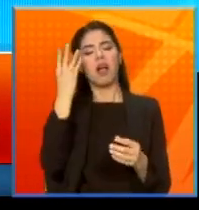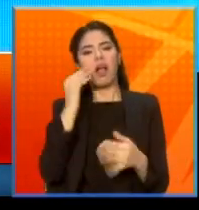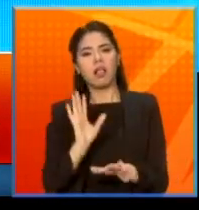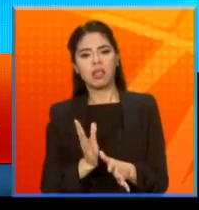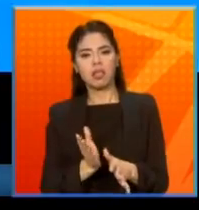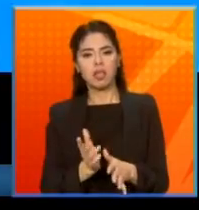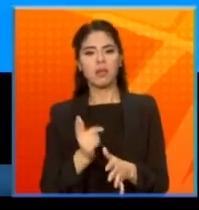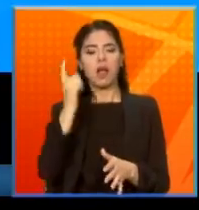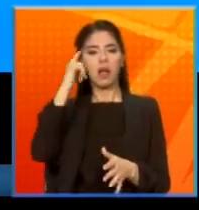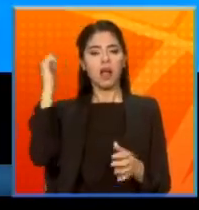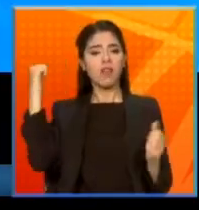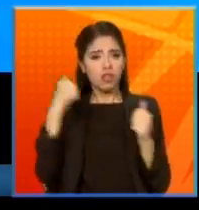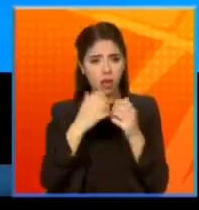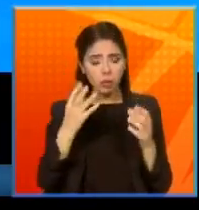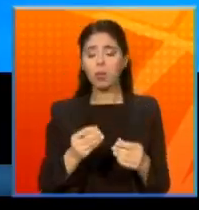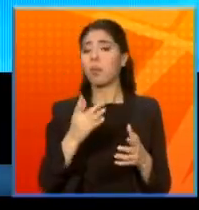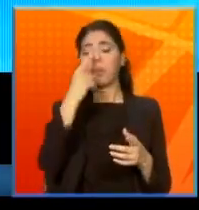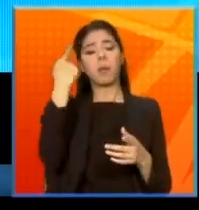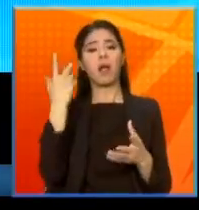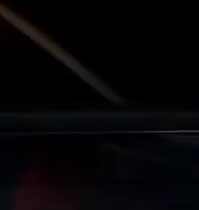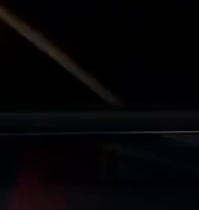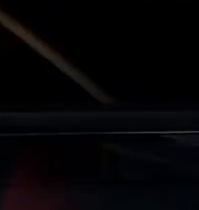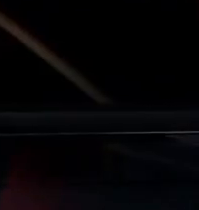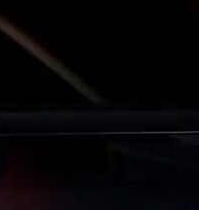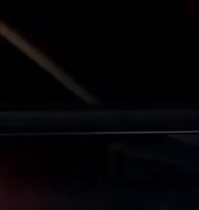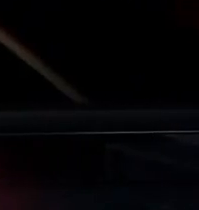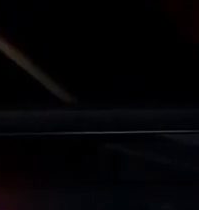yani. Kafa çarpı bir şeyler oluyor demek ki yani. Ama burada öyle